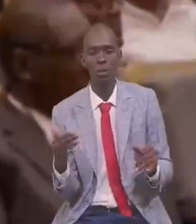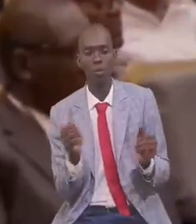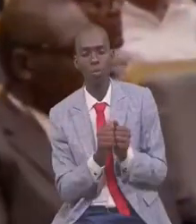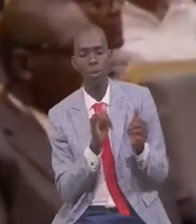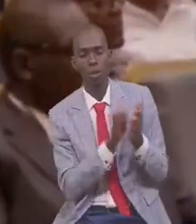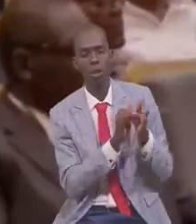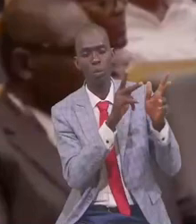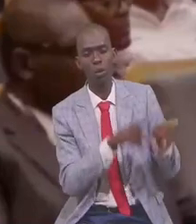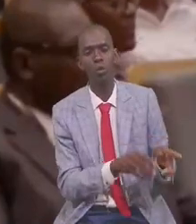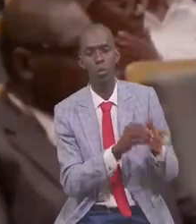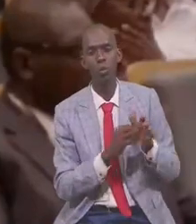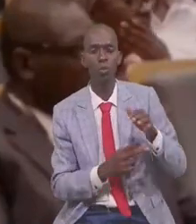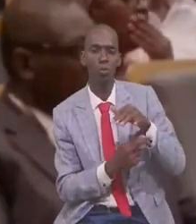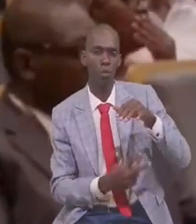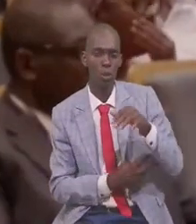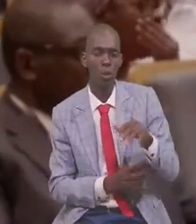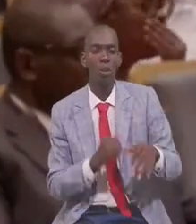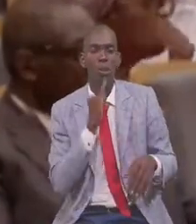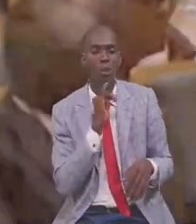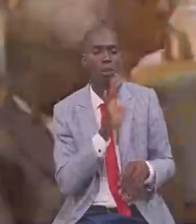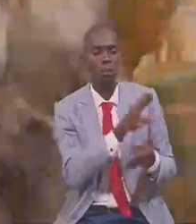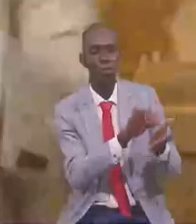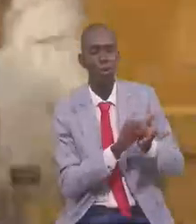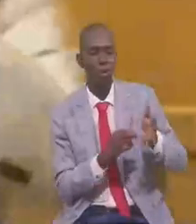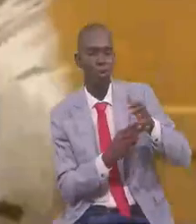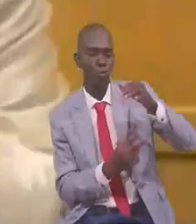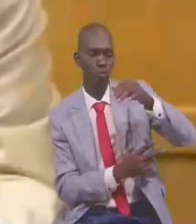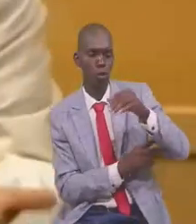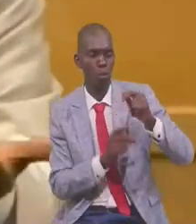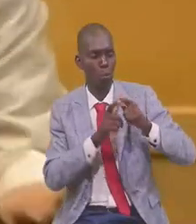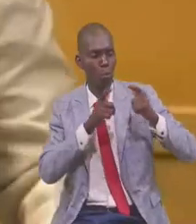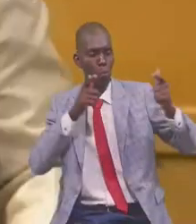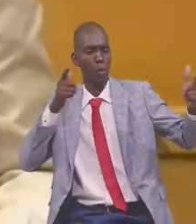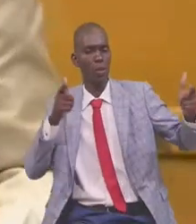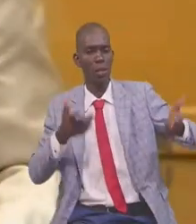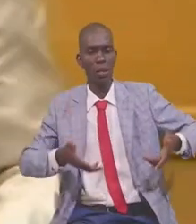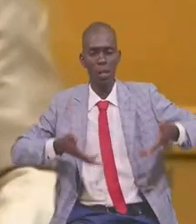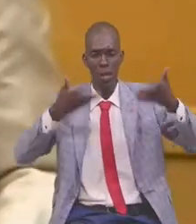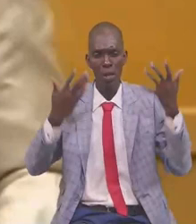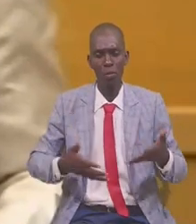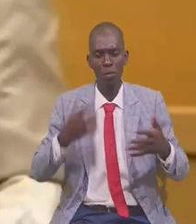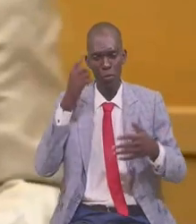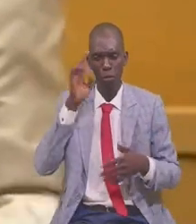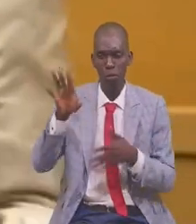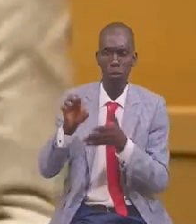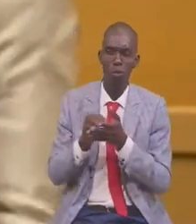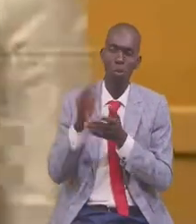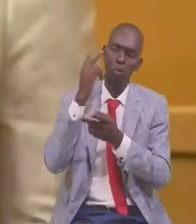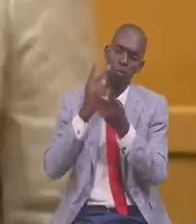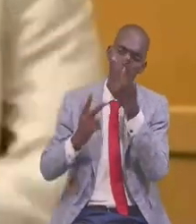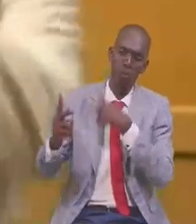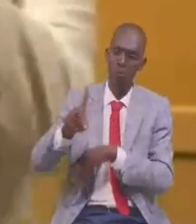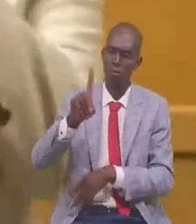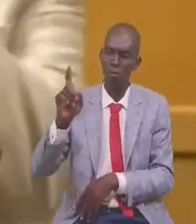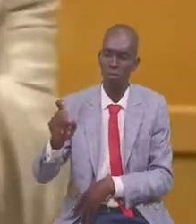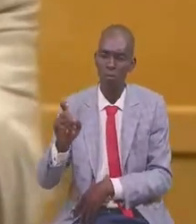Est-ce que son pont est assez large pour ta vision? Est-ce que son pont est assez lourd et solide pour ton appel? Tu